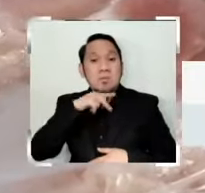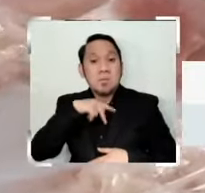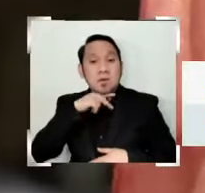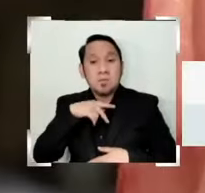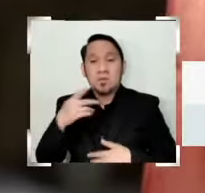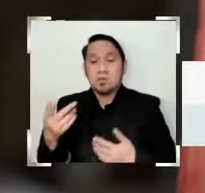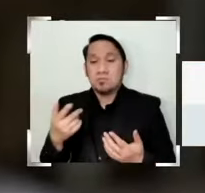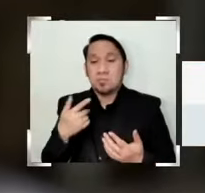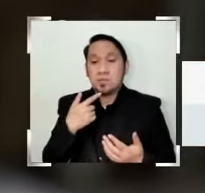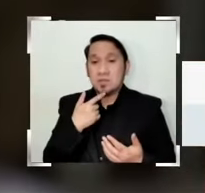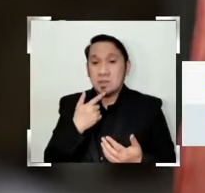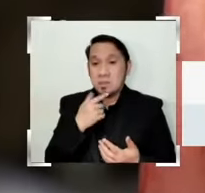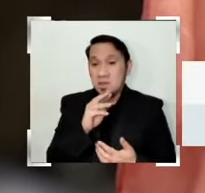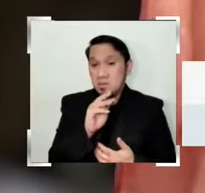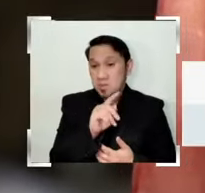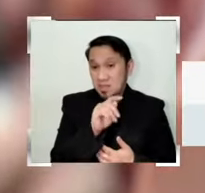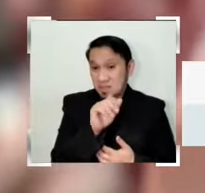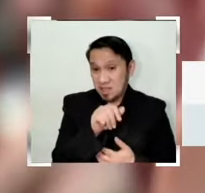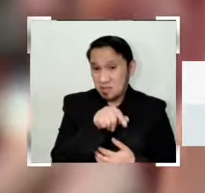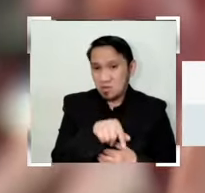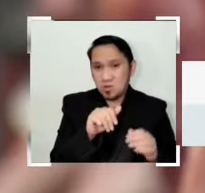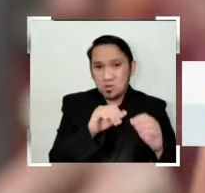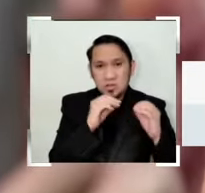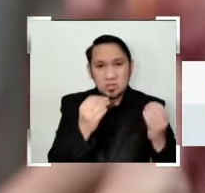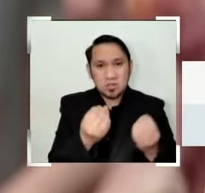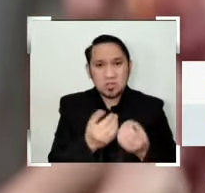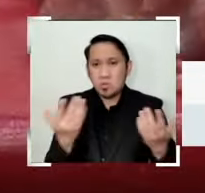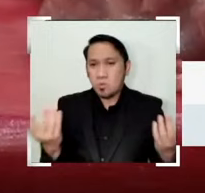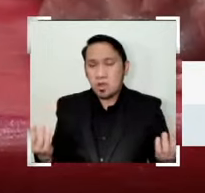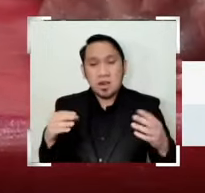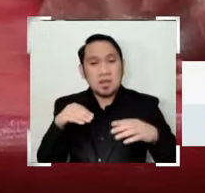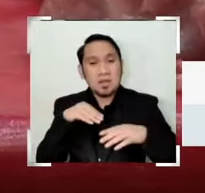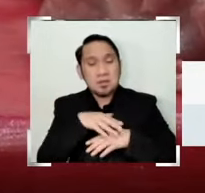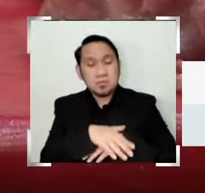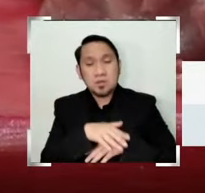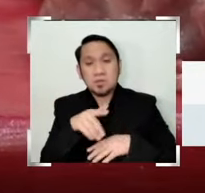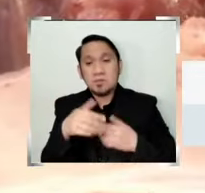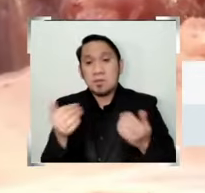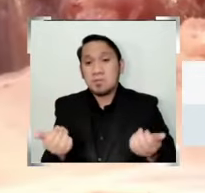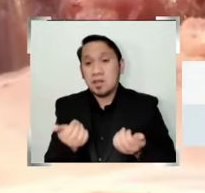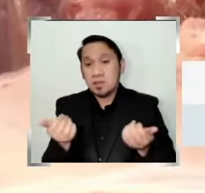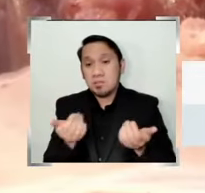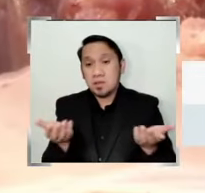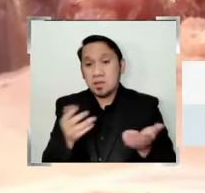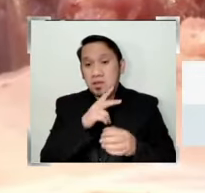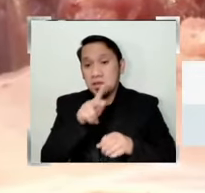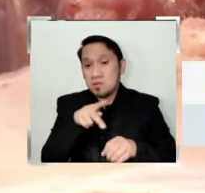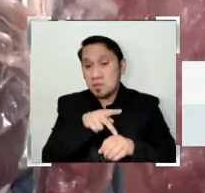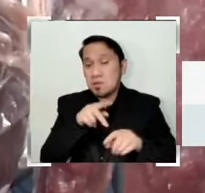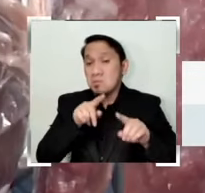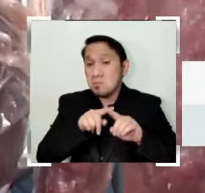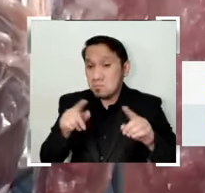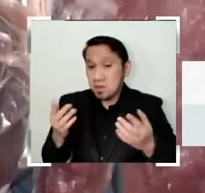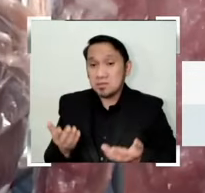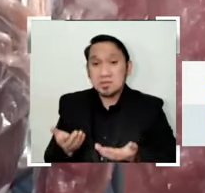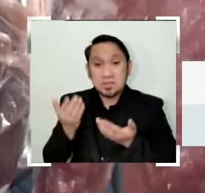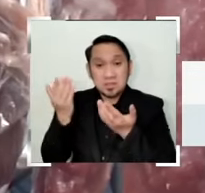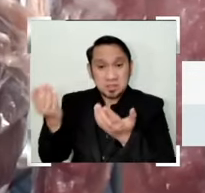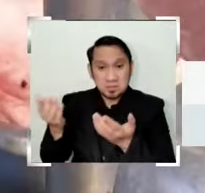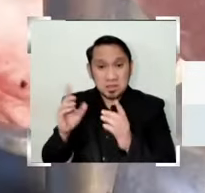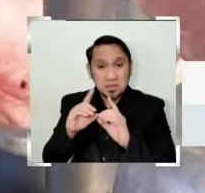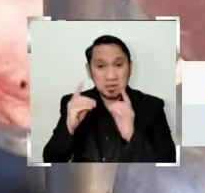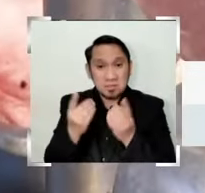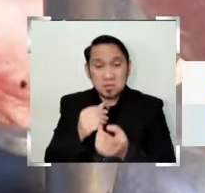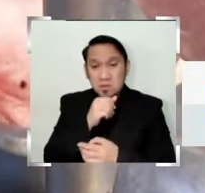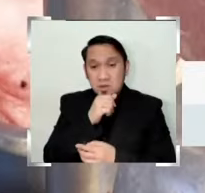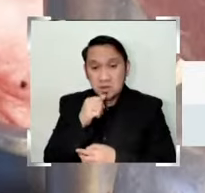o MITA, wala namang epekto sa supply ng Pilipinas ang temporary ban. Pero mungkahin nila sa DA, baka pwedeng gawing specific na lugar